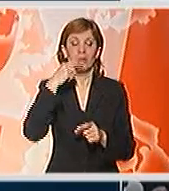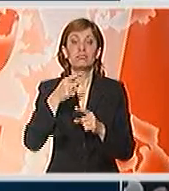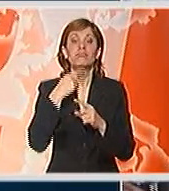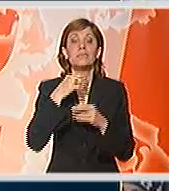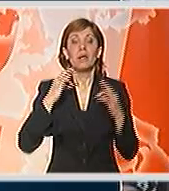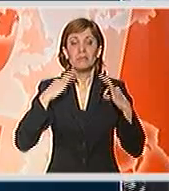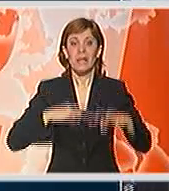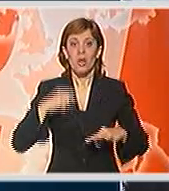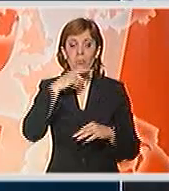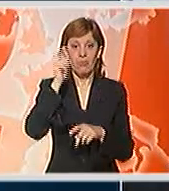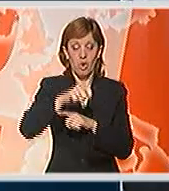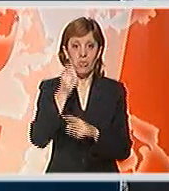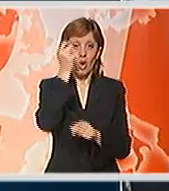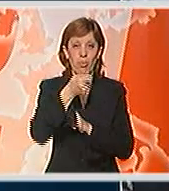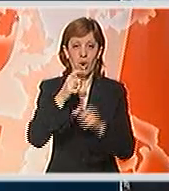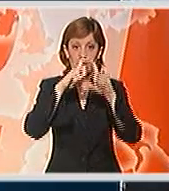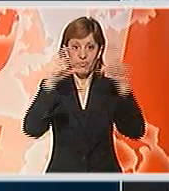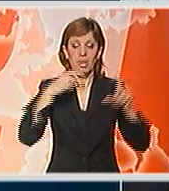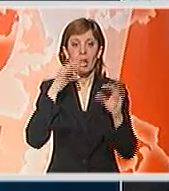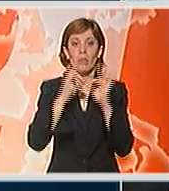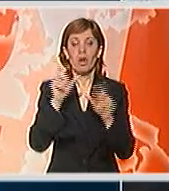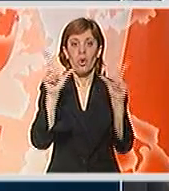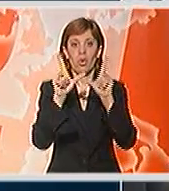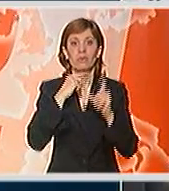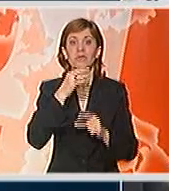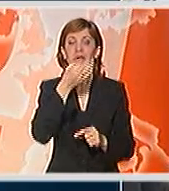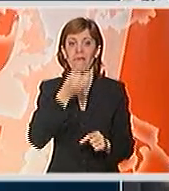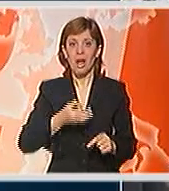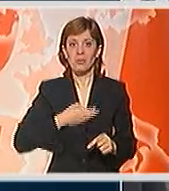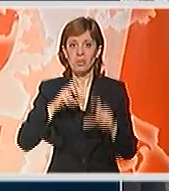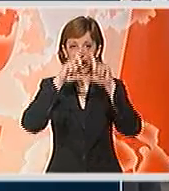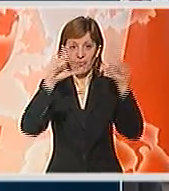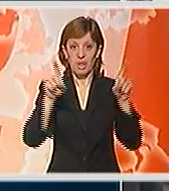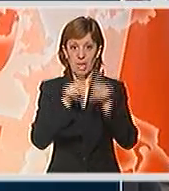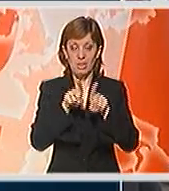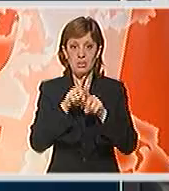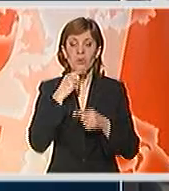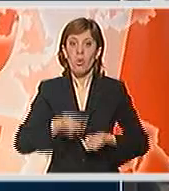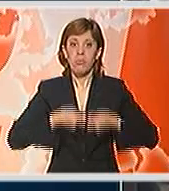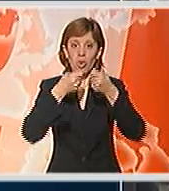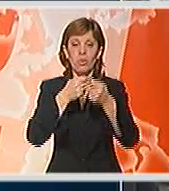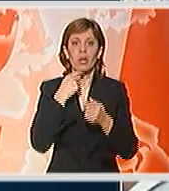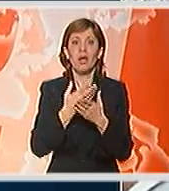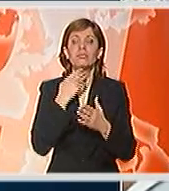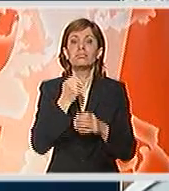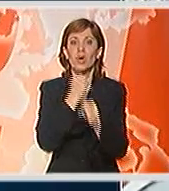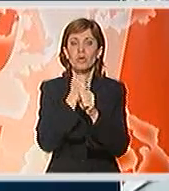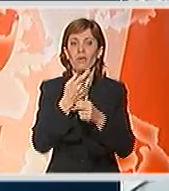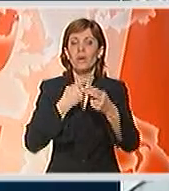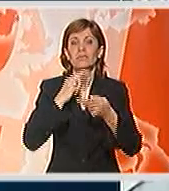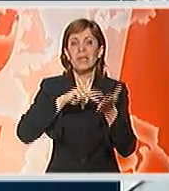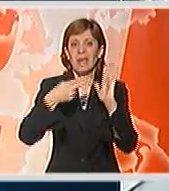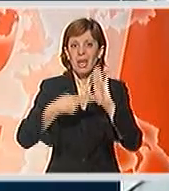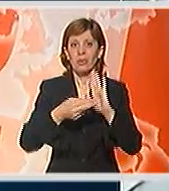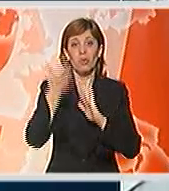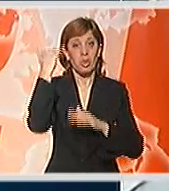predsjednik Upravnog odbora Kopaonika, Borivoje Urošević, francuska firma Tarne Depano ponudila je poslovno-tehničku saradnju ovoj firmi